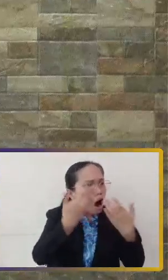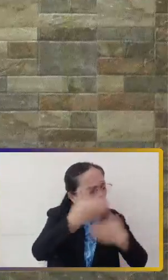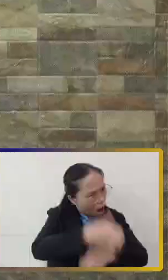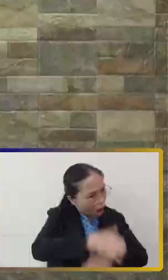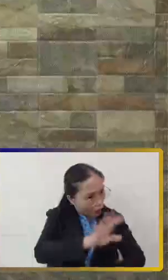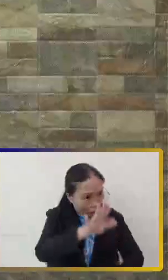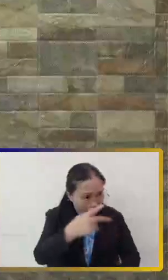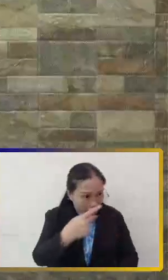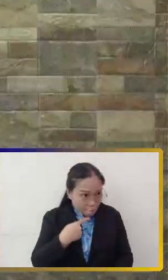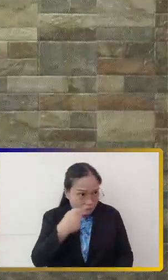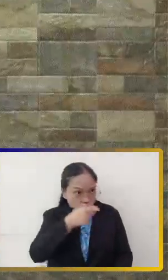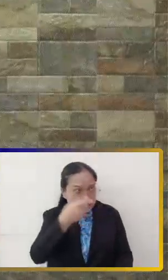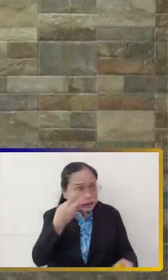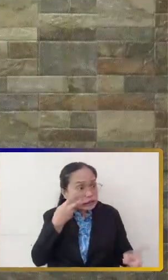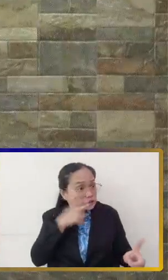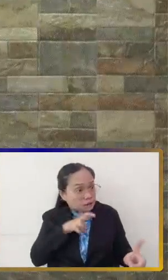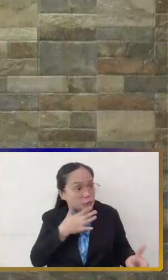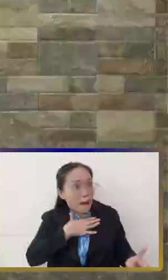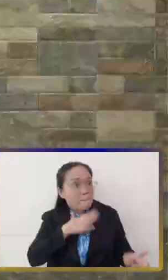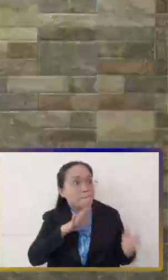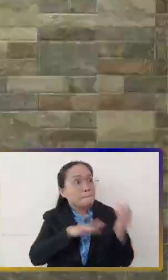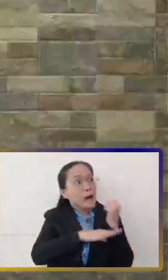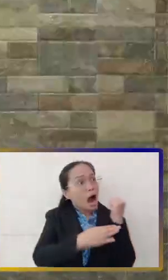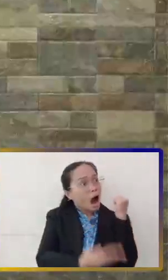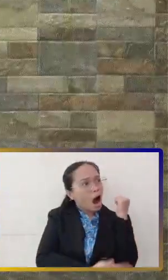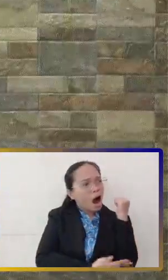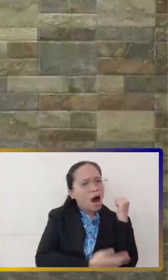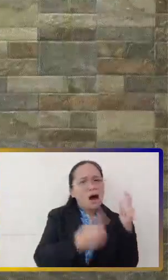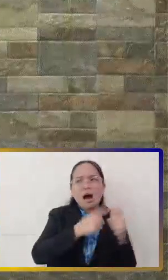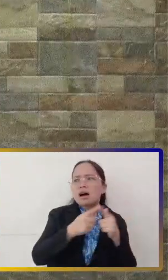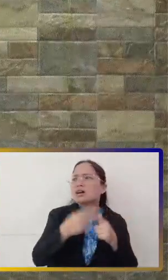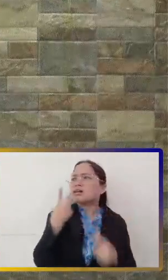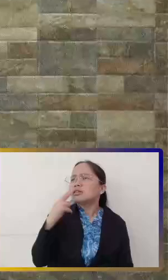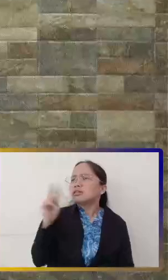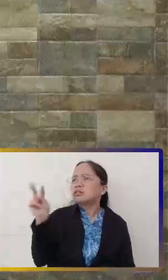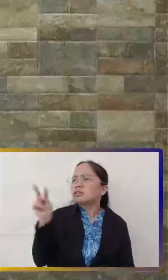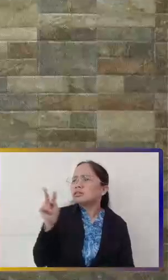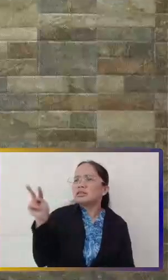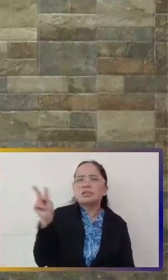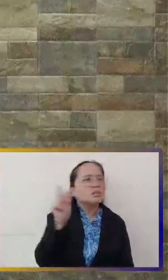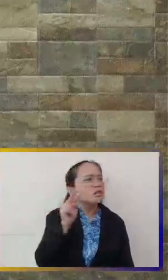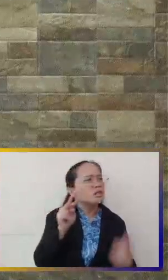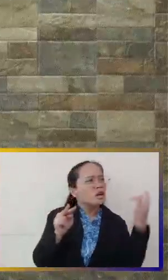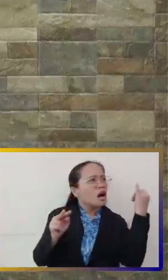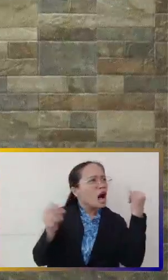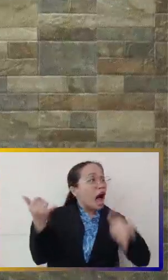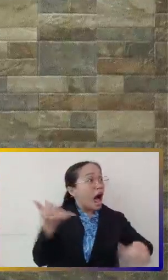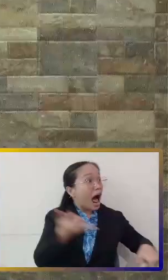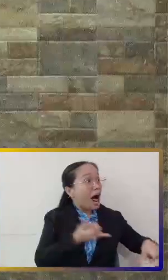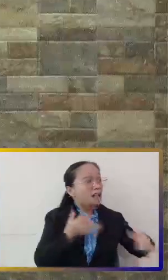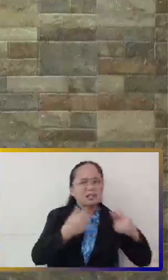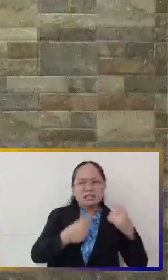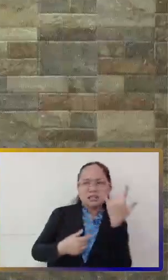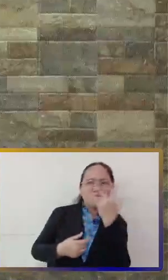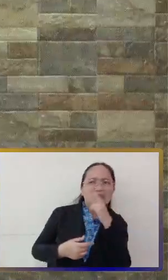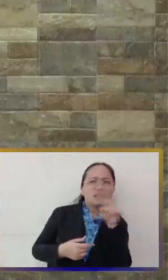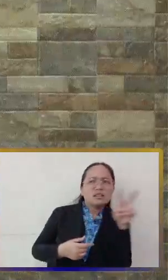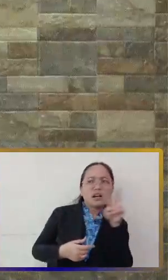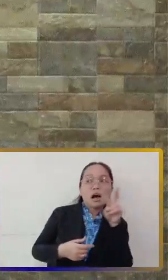my bag? Sabi niya, titingin siya muna sa akin ng ganun. Kasi kala ko hindi naman siya nakaintindi ng English.